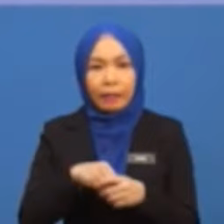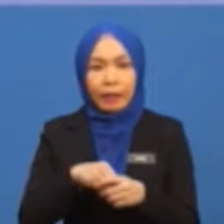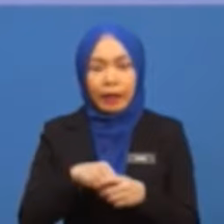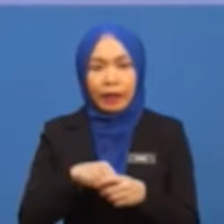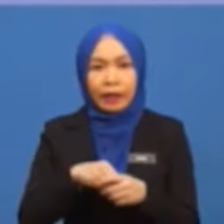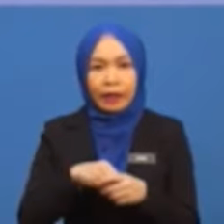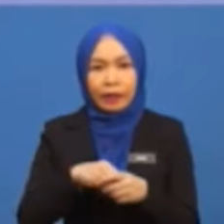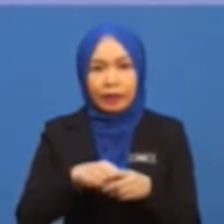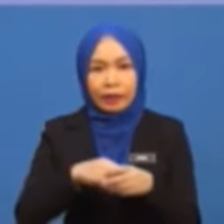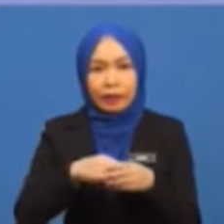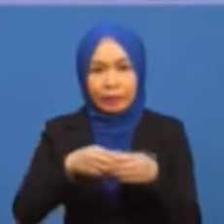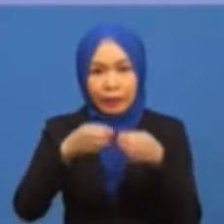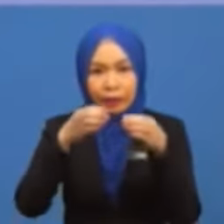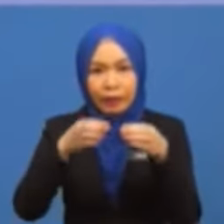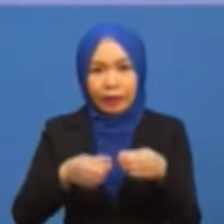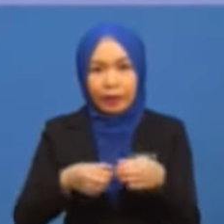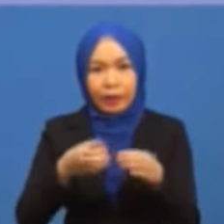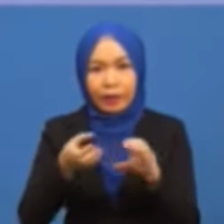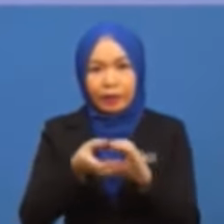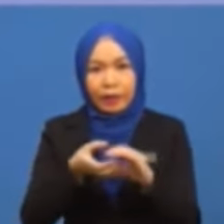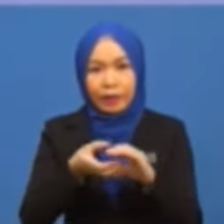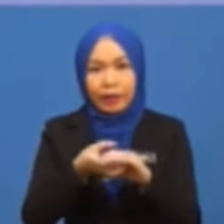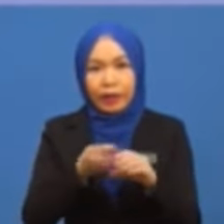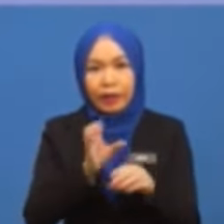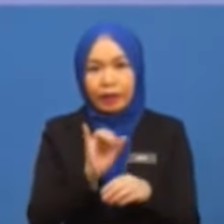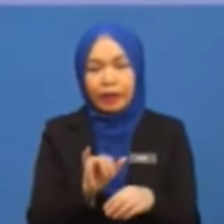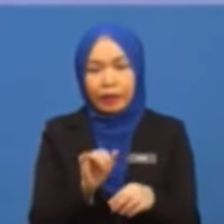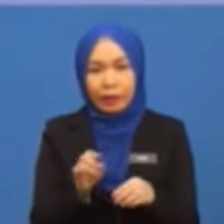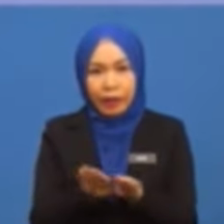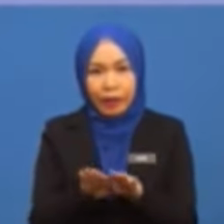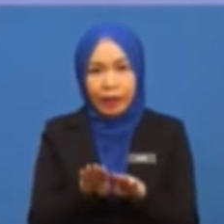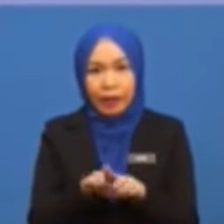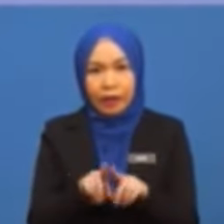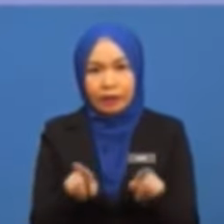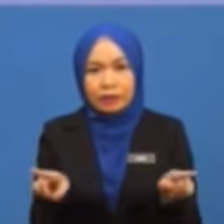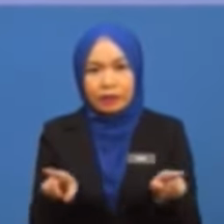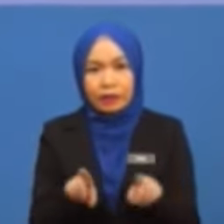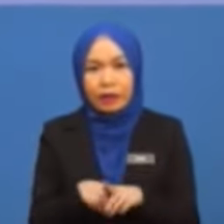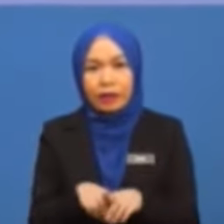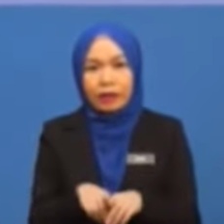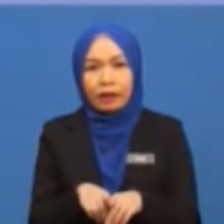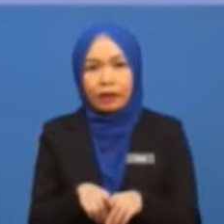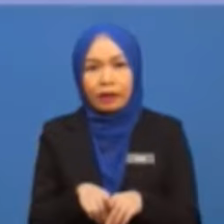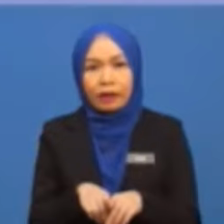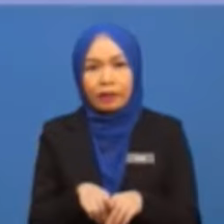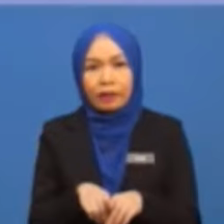ukurkan nilai pH setiap asid hidroklorik dengan meter pH.